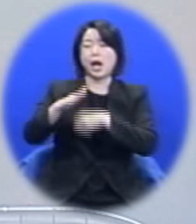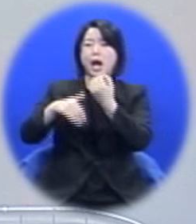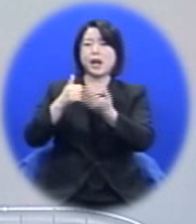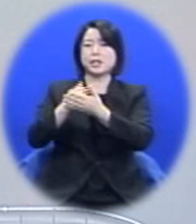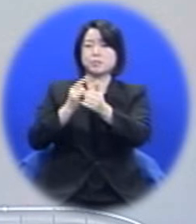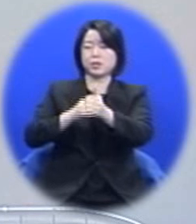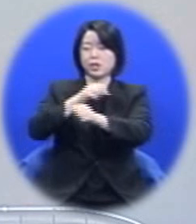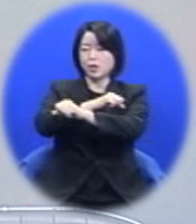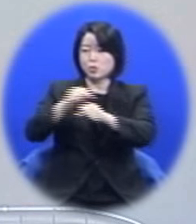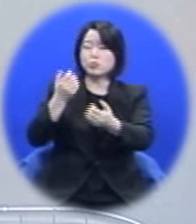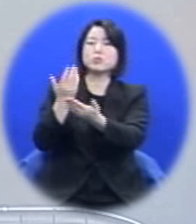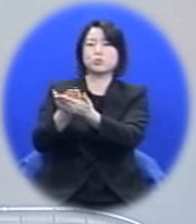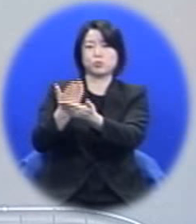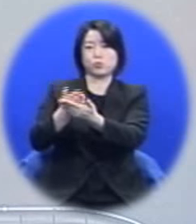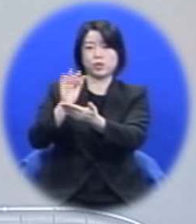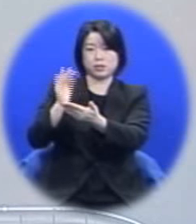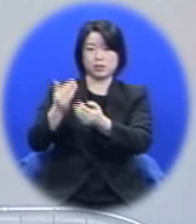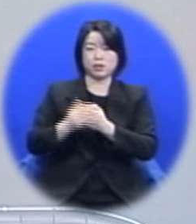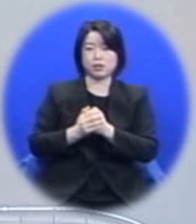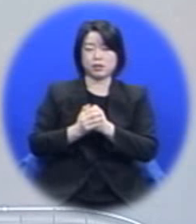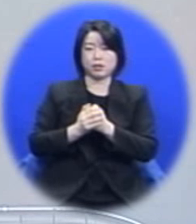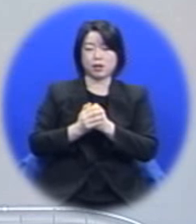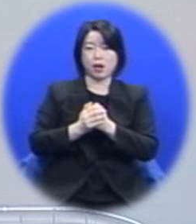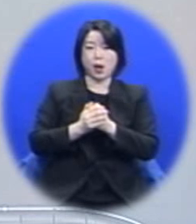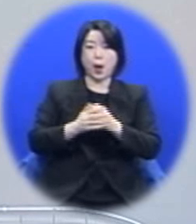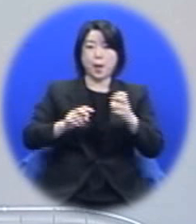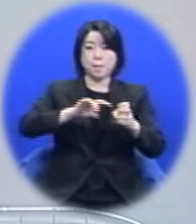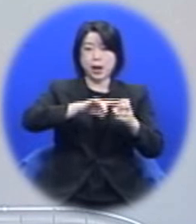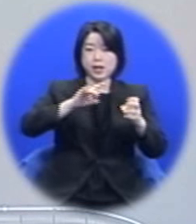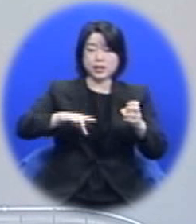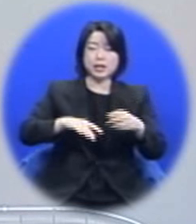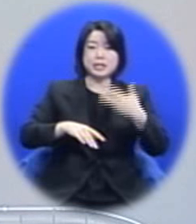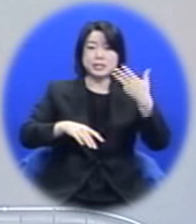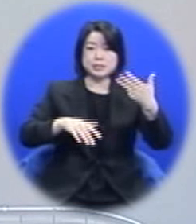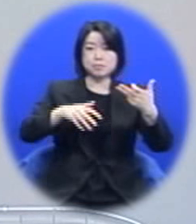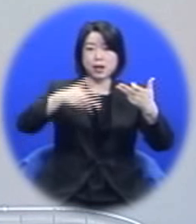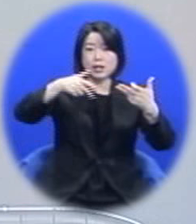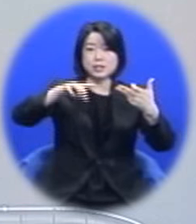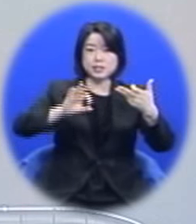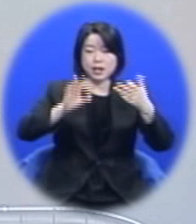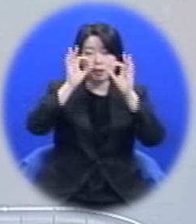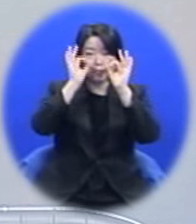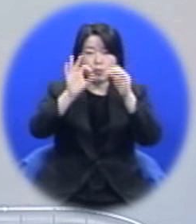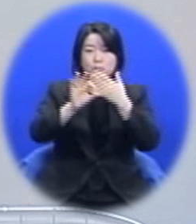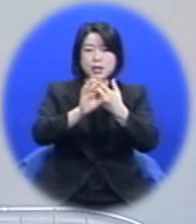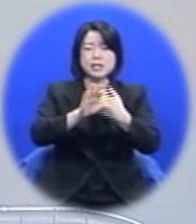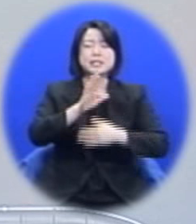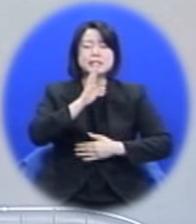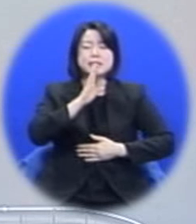거예요. 그리고 마태복음 18장에 보면 실제적인 예를 하나 듭니다.